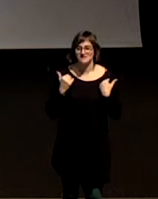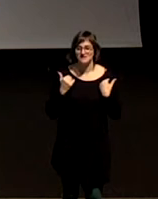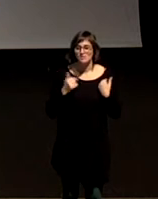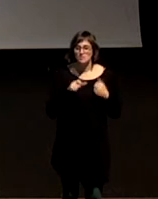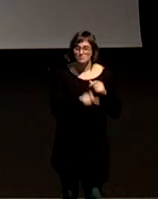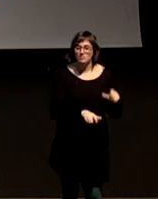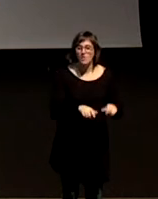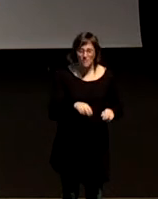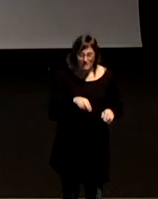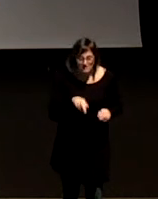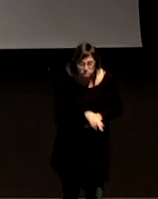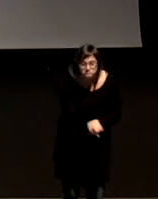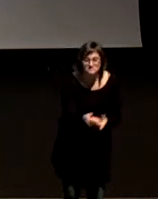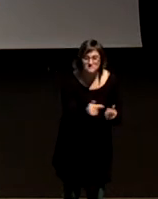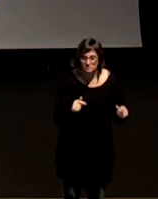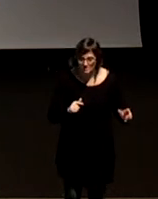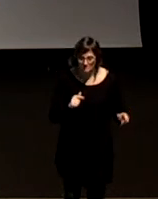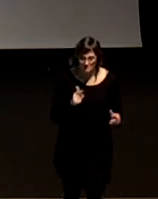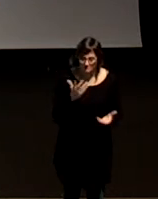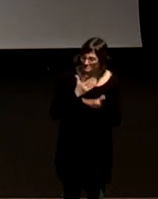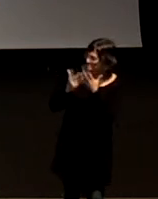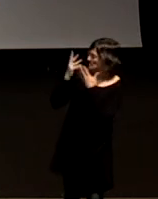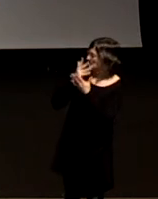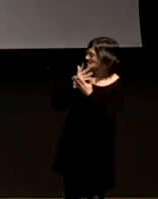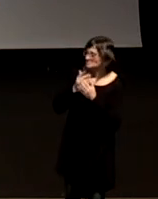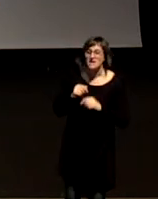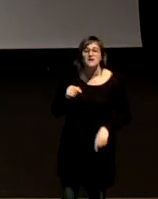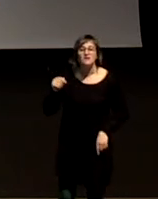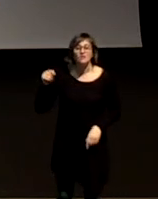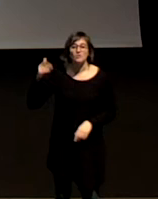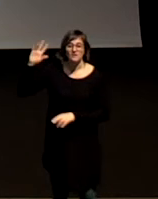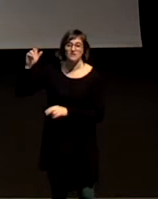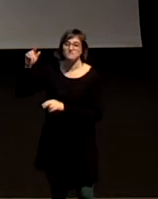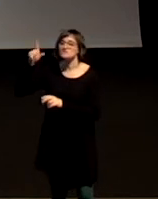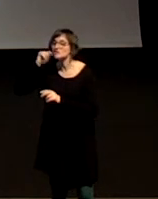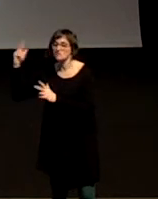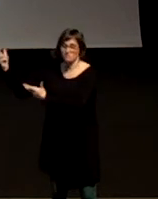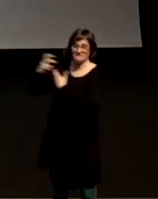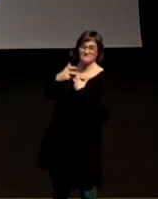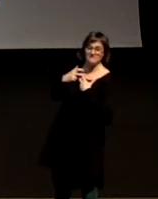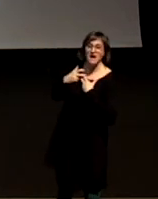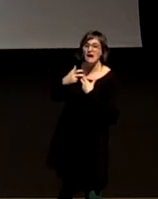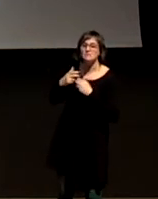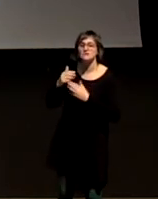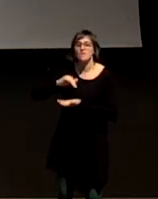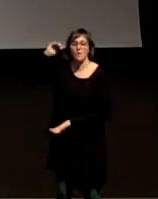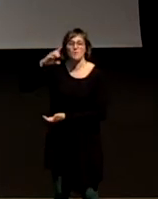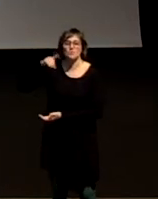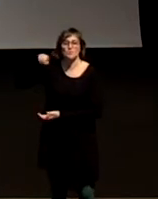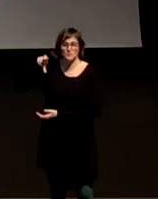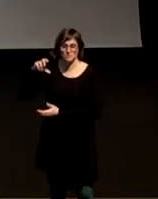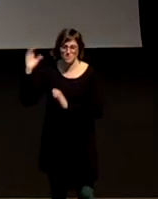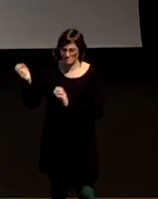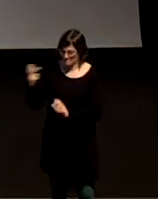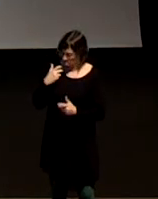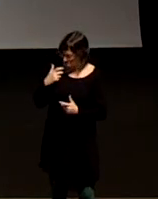assez troublant et par rapport à ces prédateurs ça peut lui laisser le la demi seconde pour s'en sortir notamment le grand duc est un prédateur de la chevêche et donc illizi elle